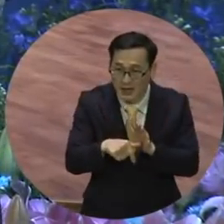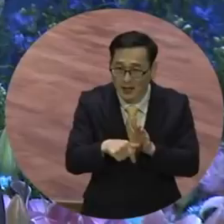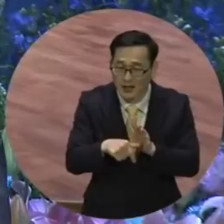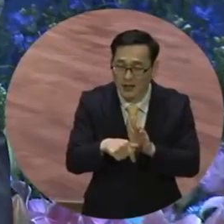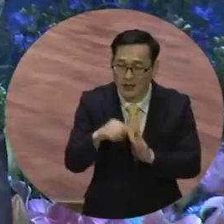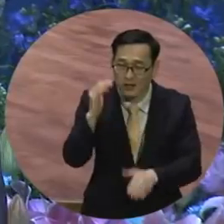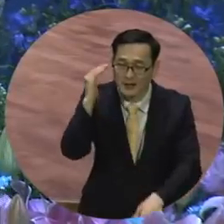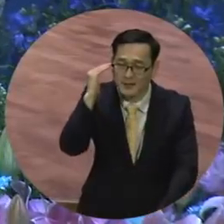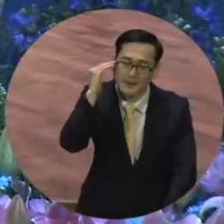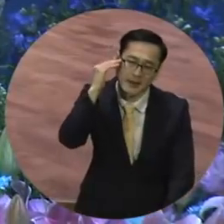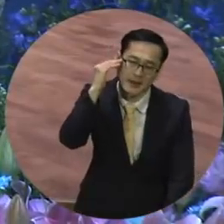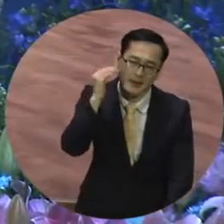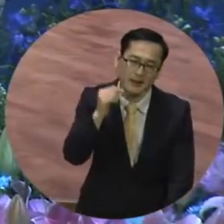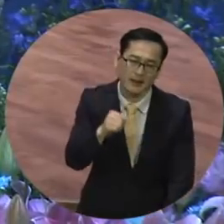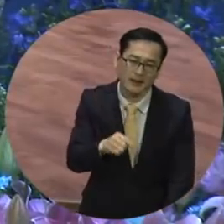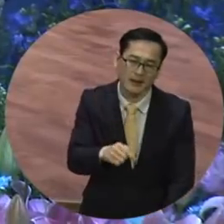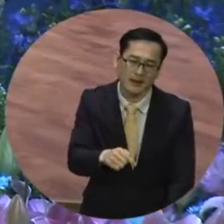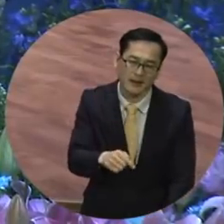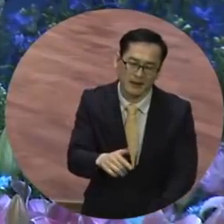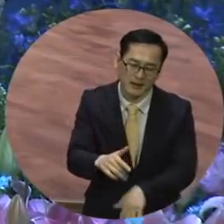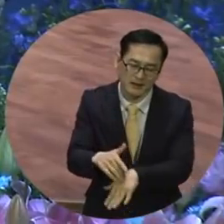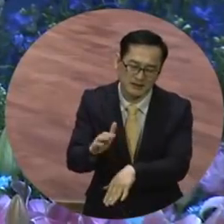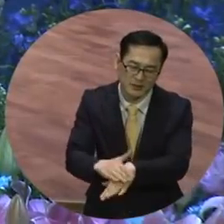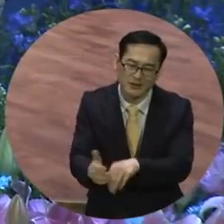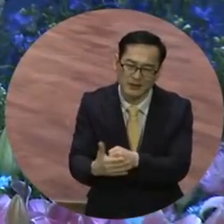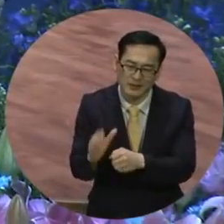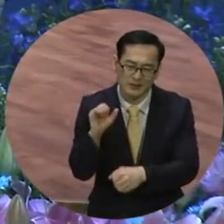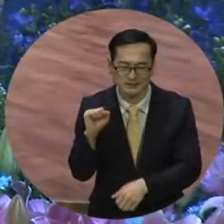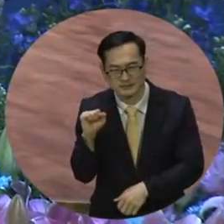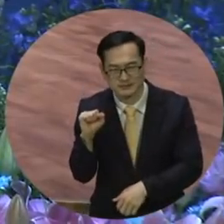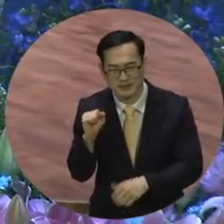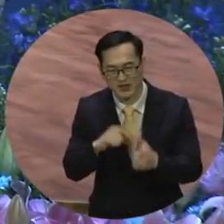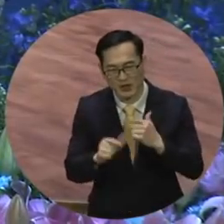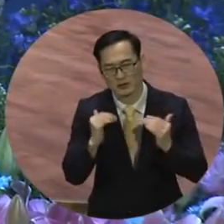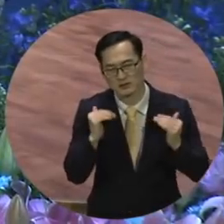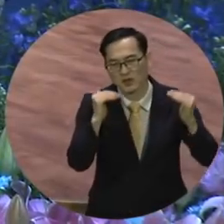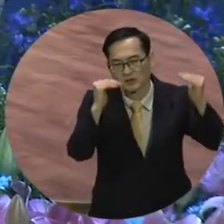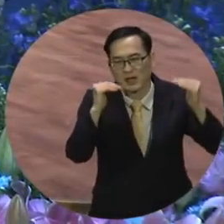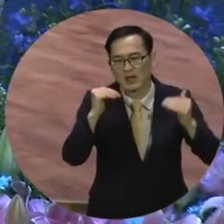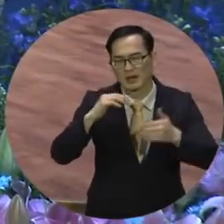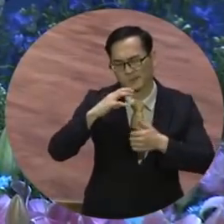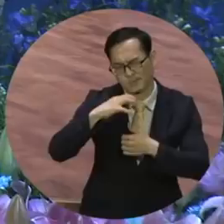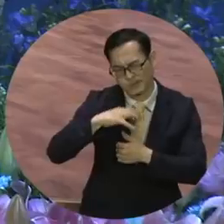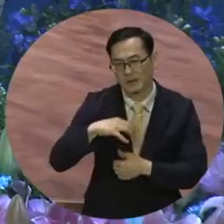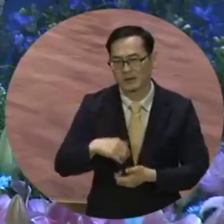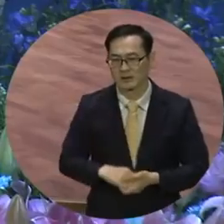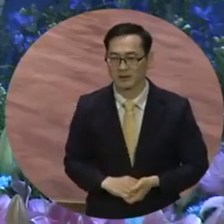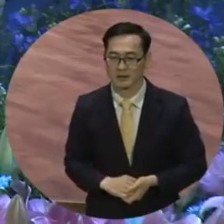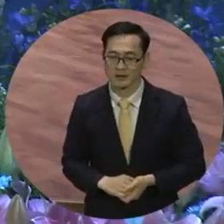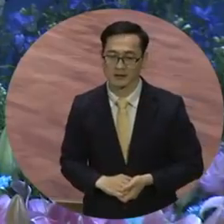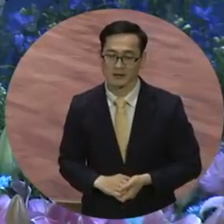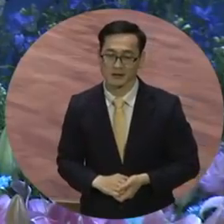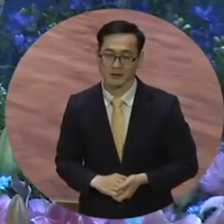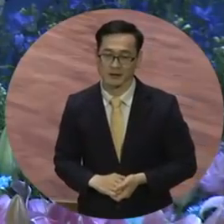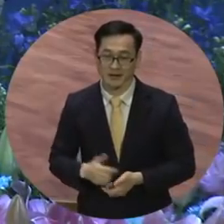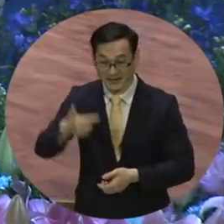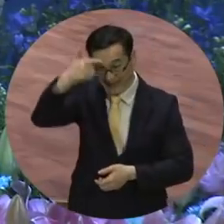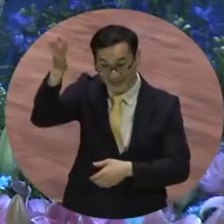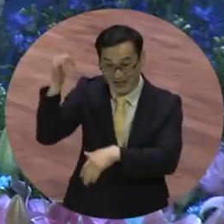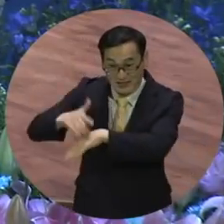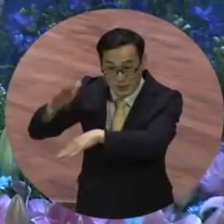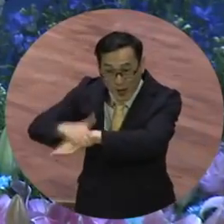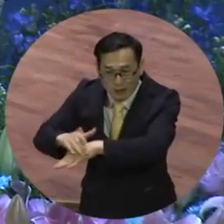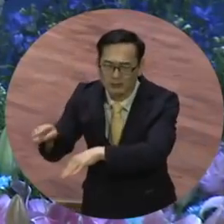살아가는데 이게 성적이 발목이 딱 잡혀 있어. 참 옛날 체질이가 무섭습니다. 예수 믿기